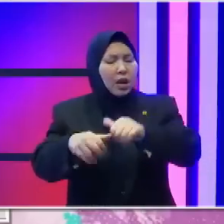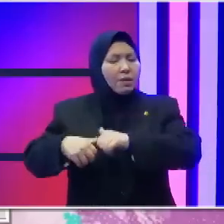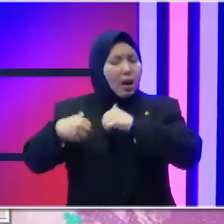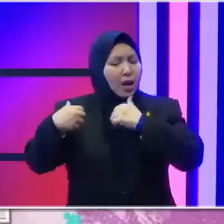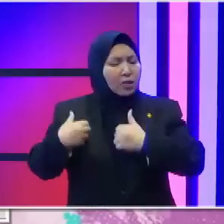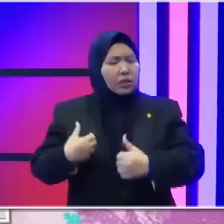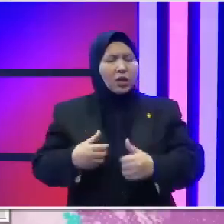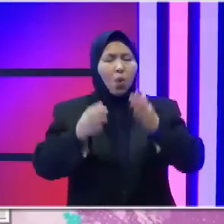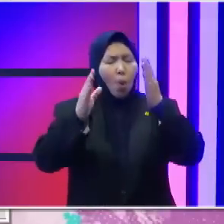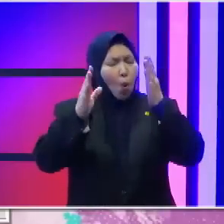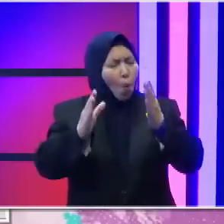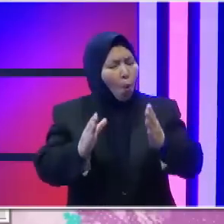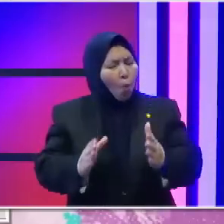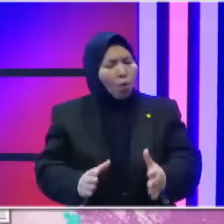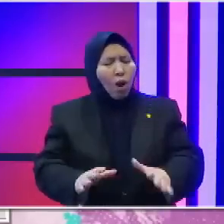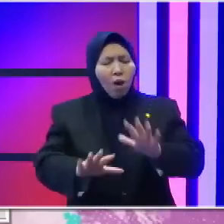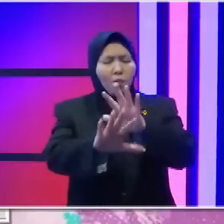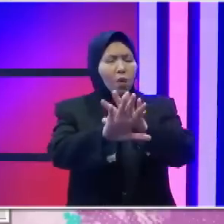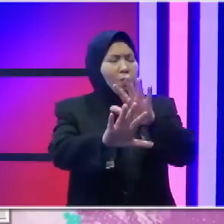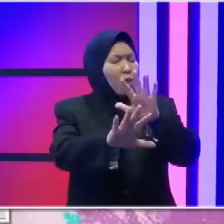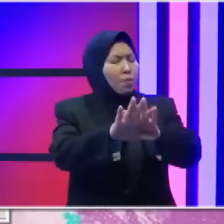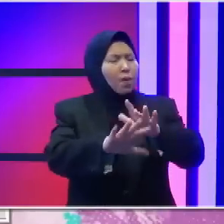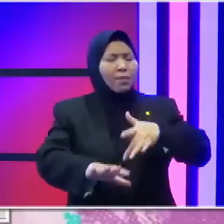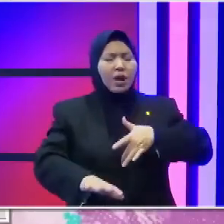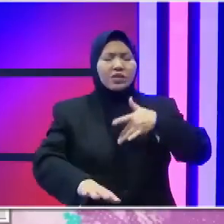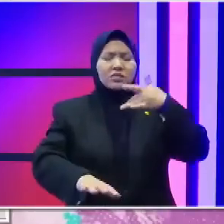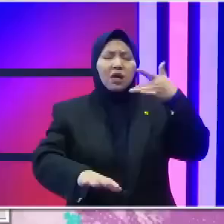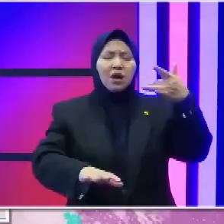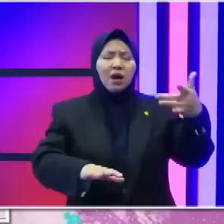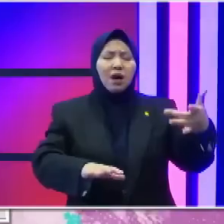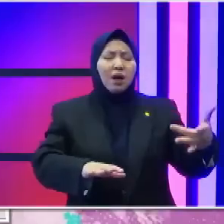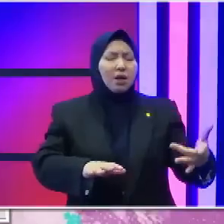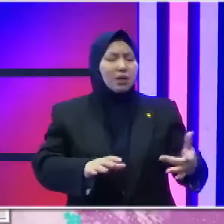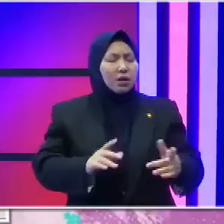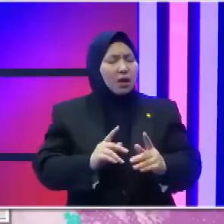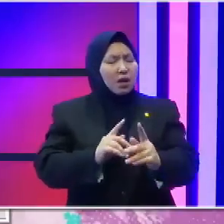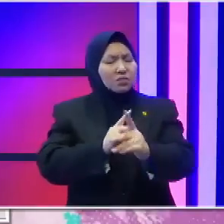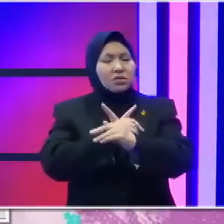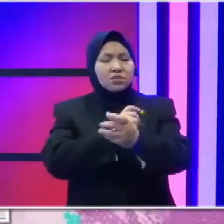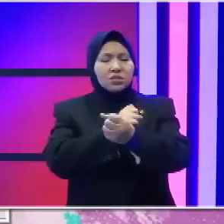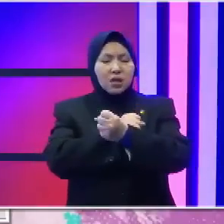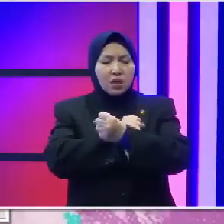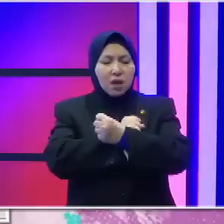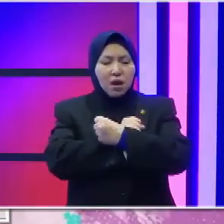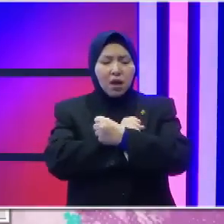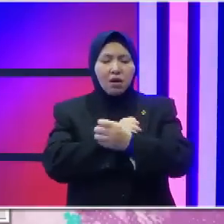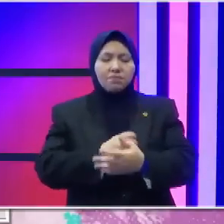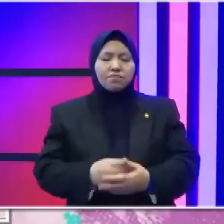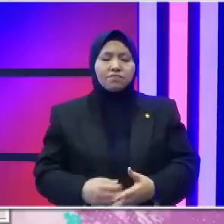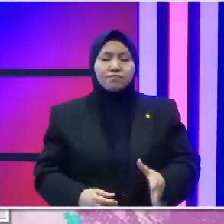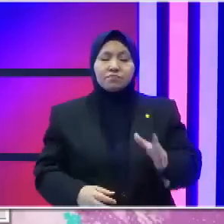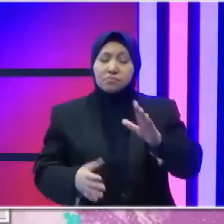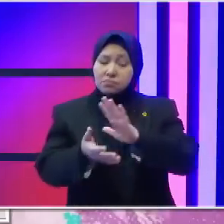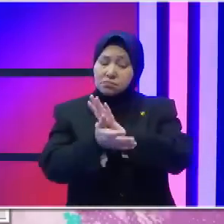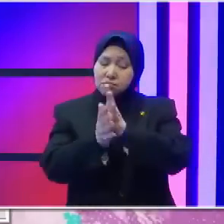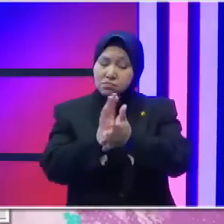'amilussalihat sayaj'alu lahumur rahmanu mudda.